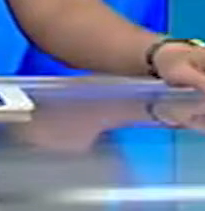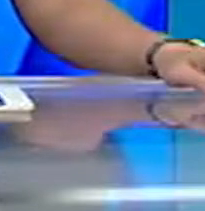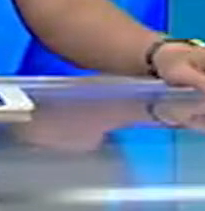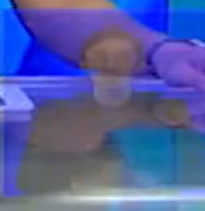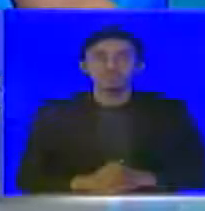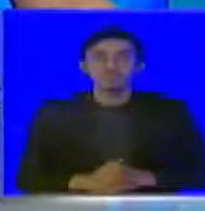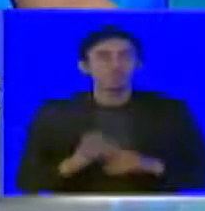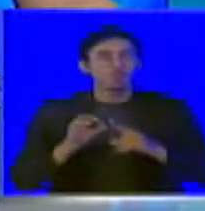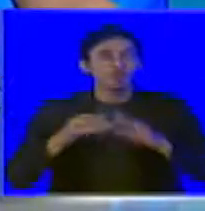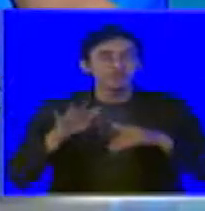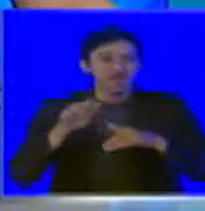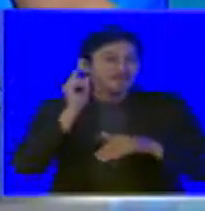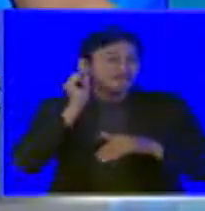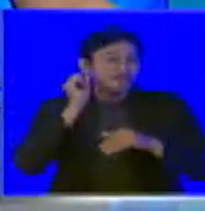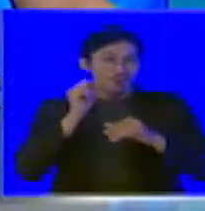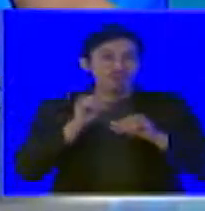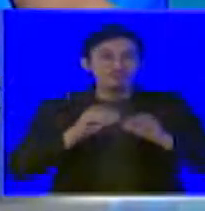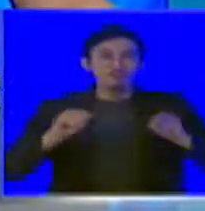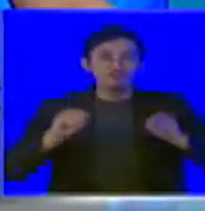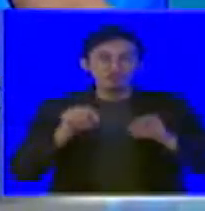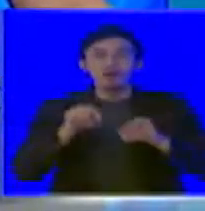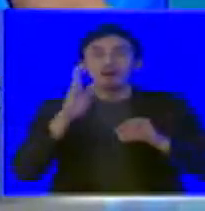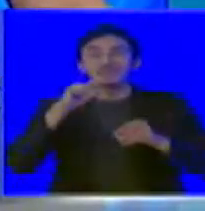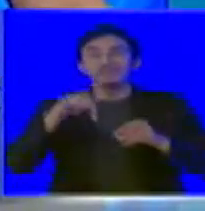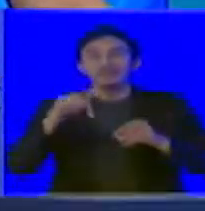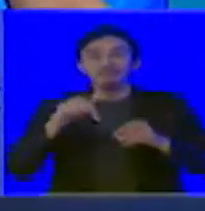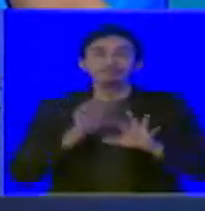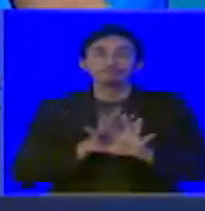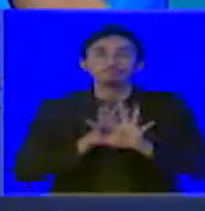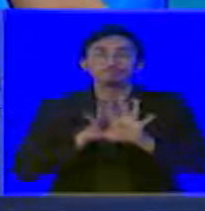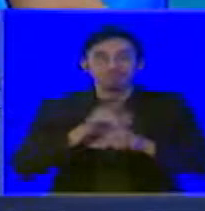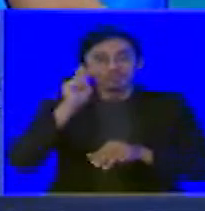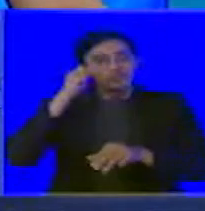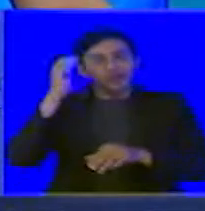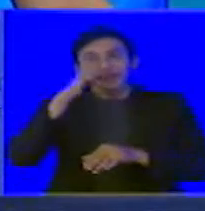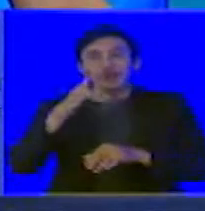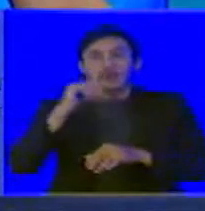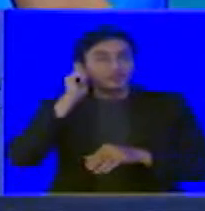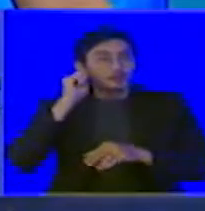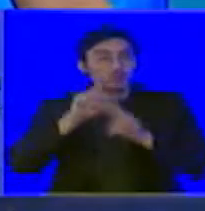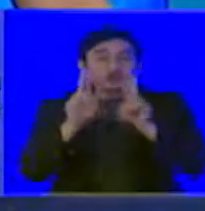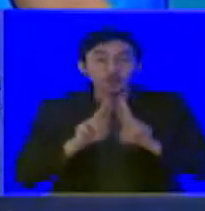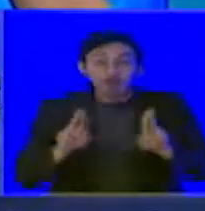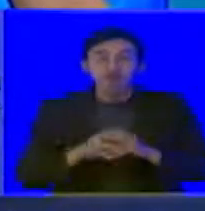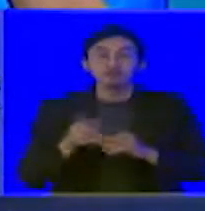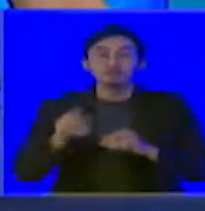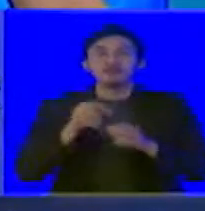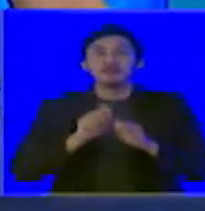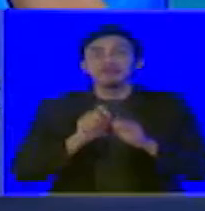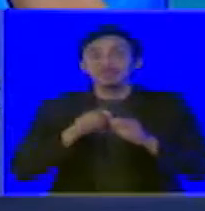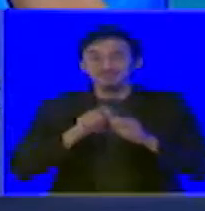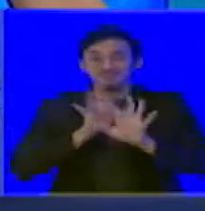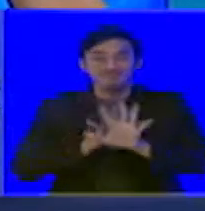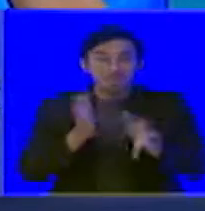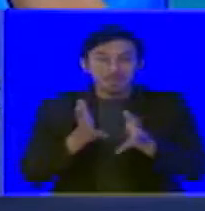Hai kembali disebut arahnya siang pemirsa puluhan buruh wanita hari ini memperingati hari perempuan internasional aksen digelar didepan istana menyerahkan